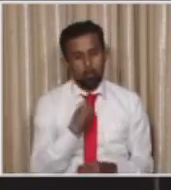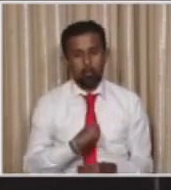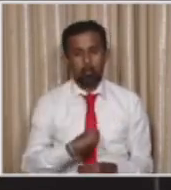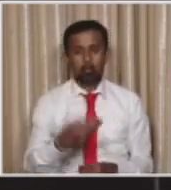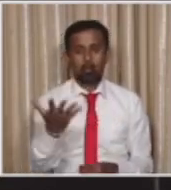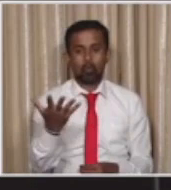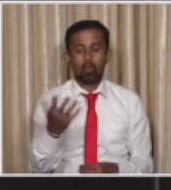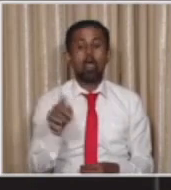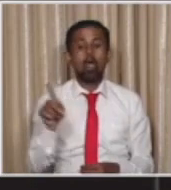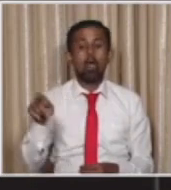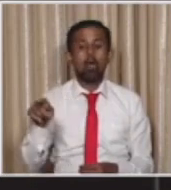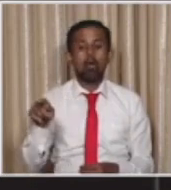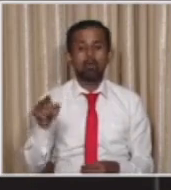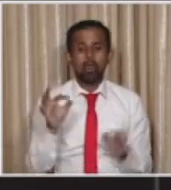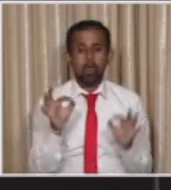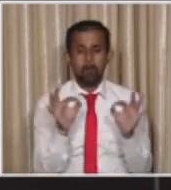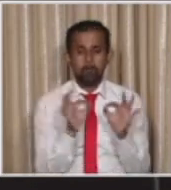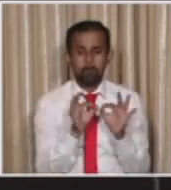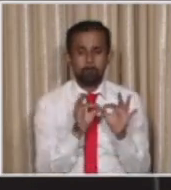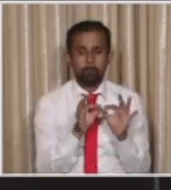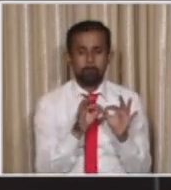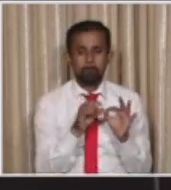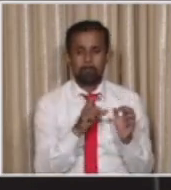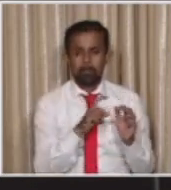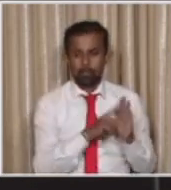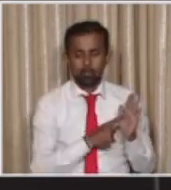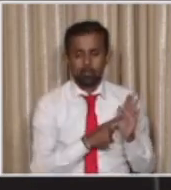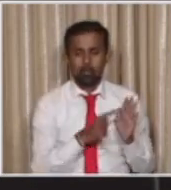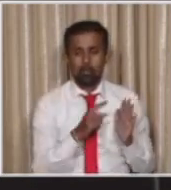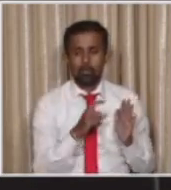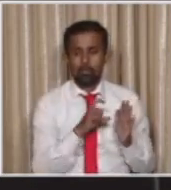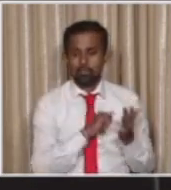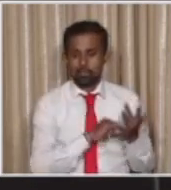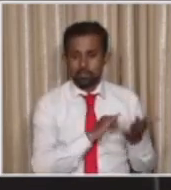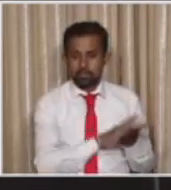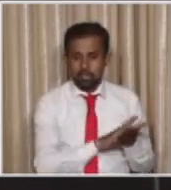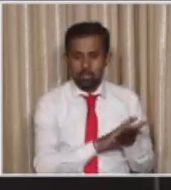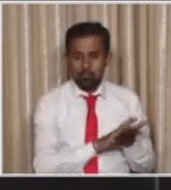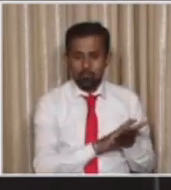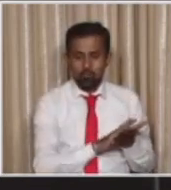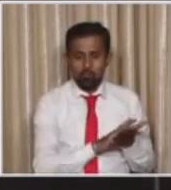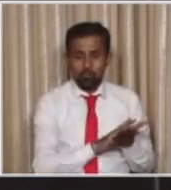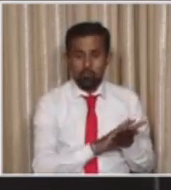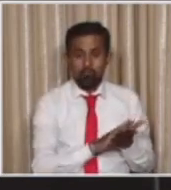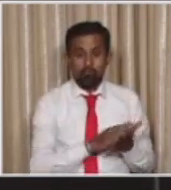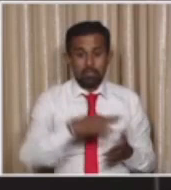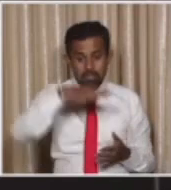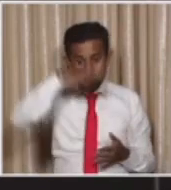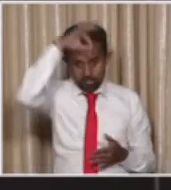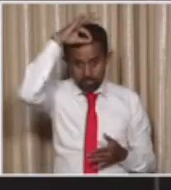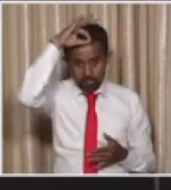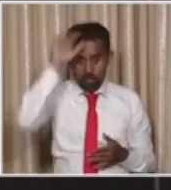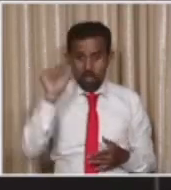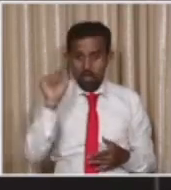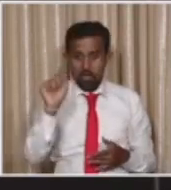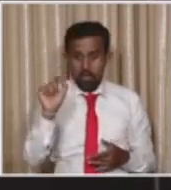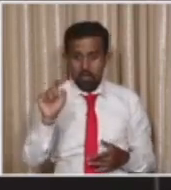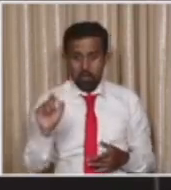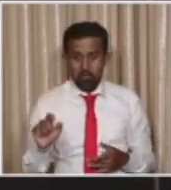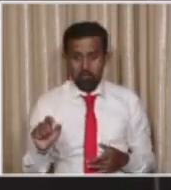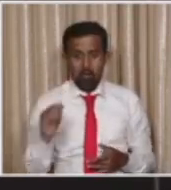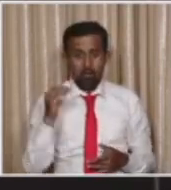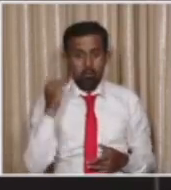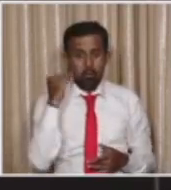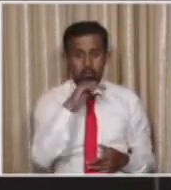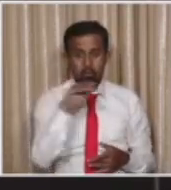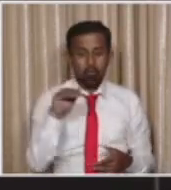පූජා කරලා තියෙන්නේ? බමදිත, චූඩිතිස, ප්‍රසමිත, සමුදගුත කියන ඒ ආර්ය සිංහල බෞද්ධ නම්. මෙව තමයි මේ දායකයන්ගෙන මේ